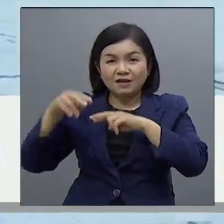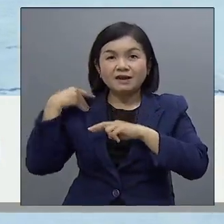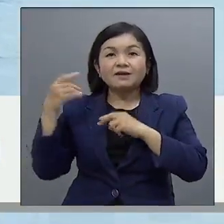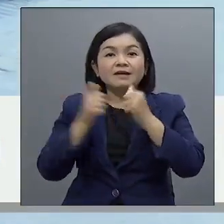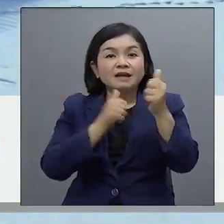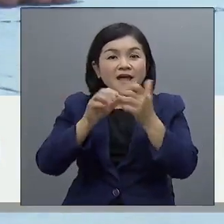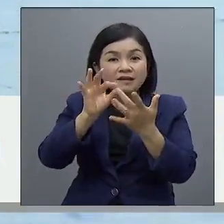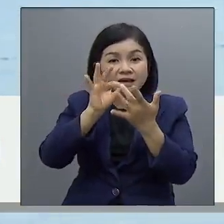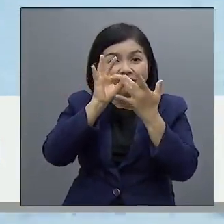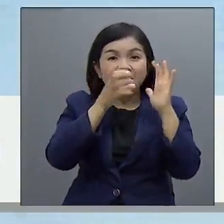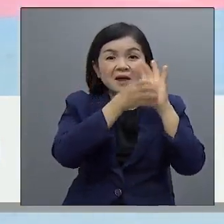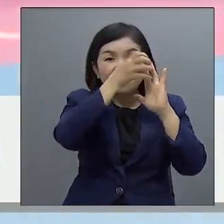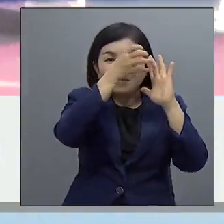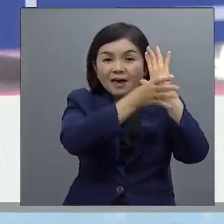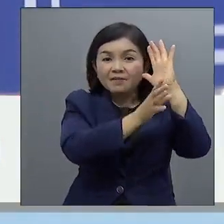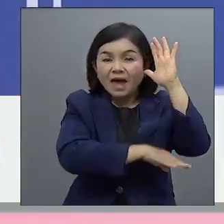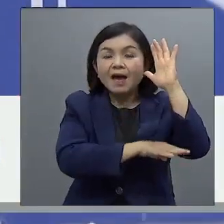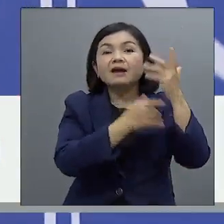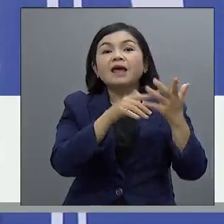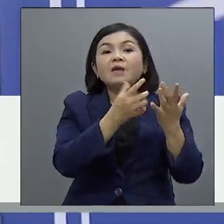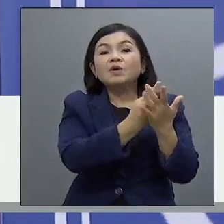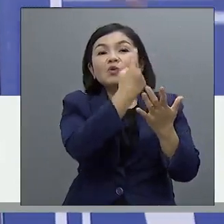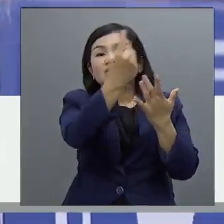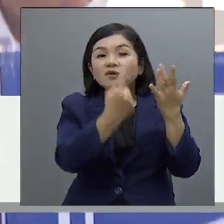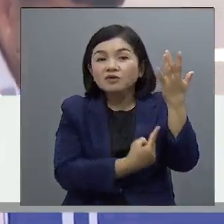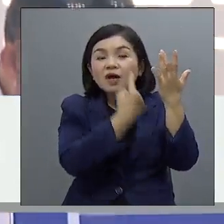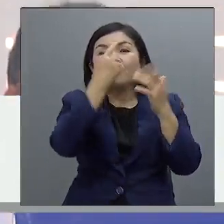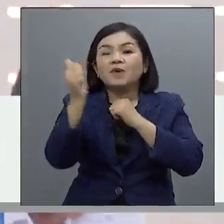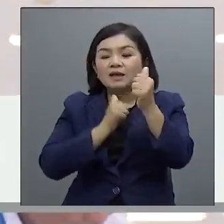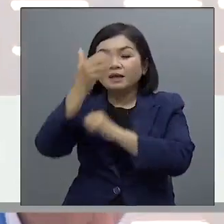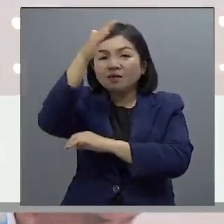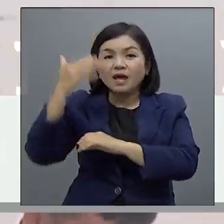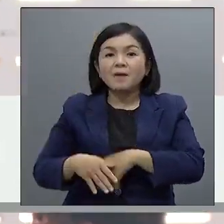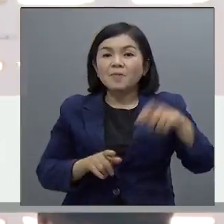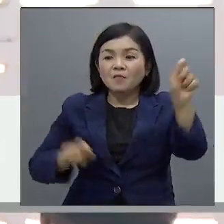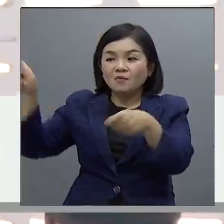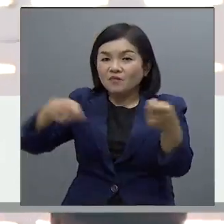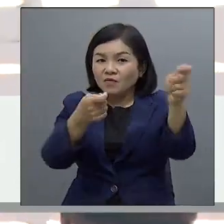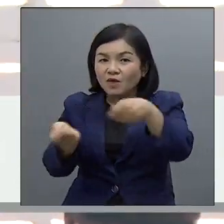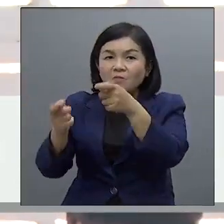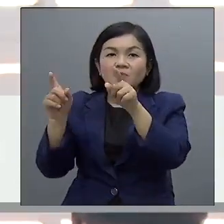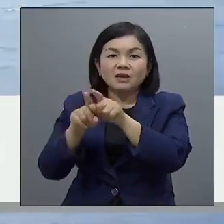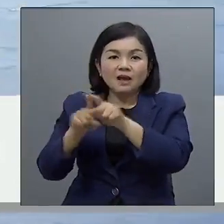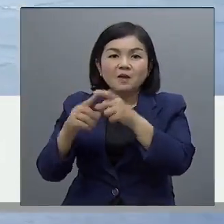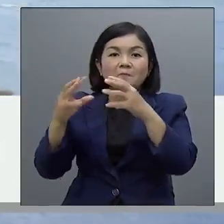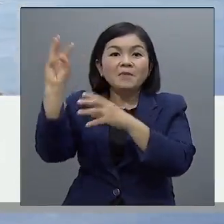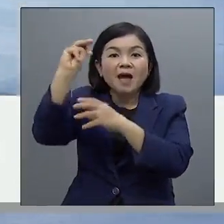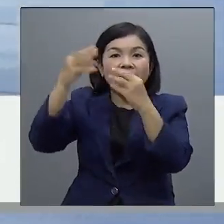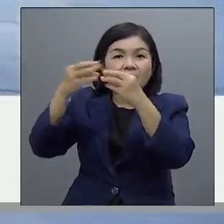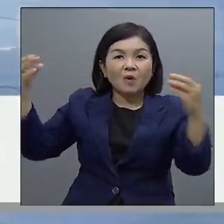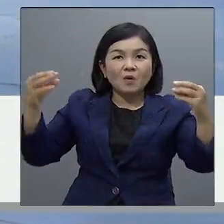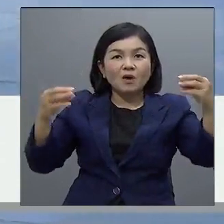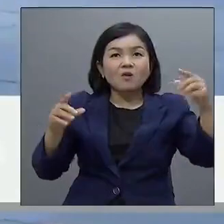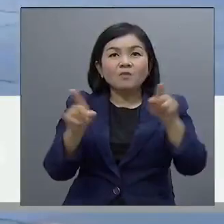ดเลือกระดับภาคจนได้ตัวแทนมาแข่งขันระดับประเทศทั้งในประเภทกระบี่ดาบ2มือพลองและงาวครับแน่นอนว่าเมื่อถูก